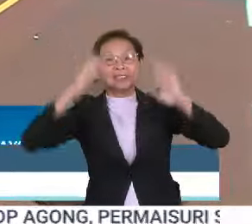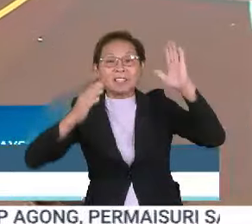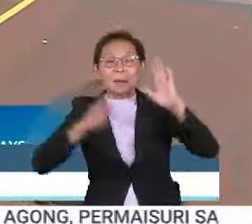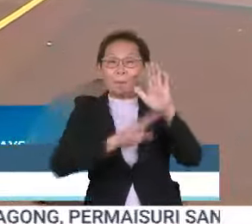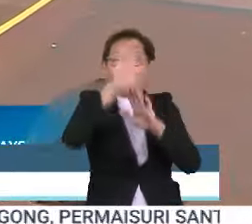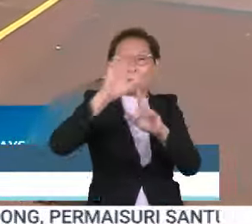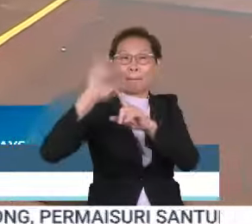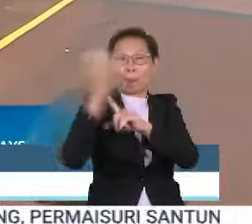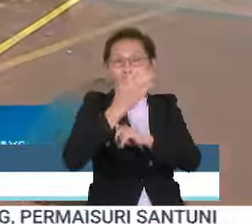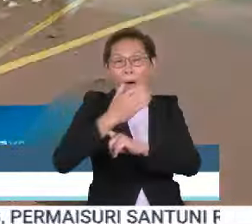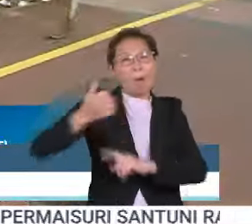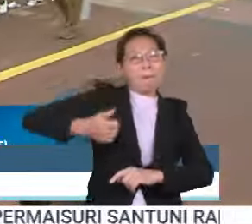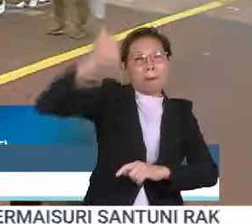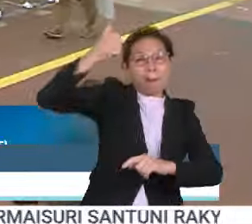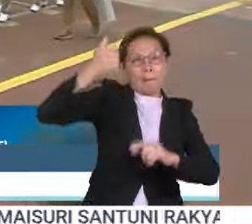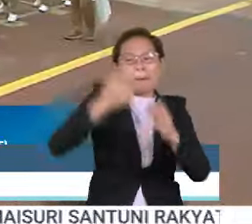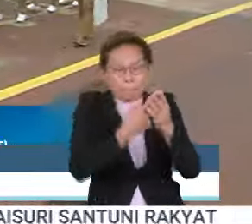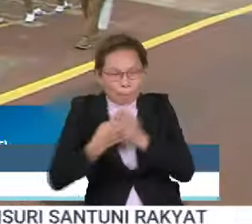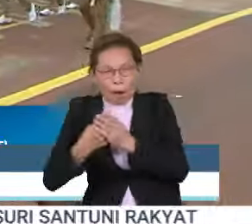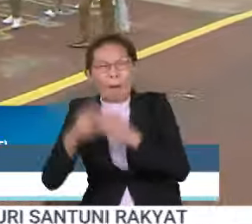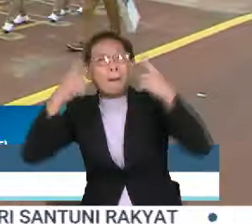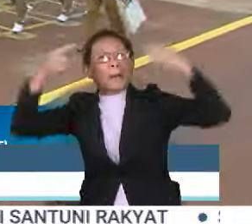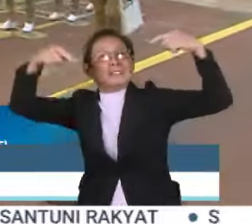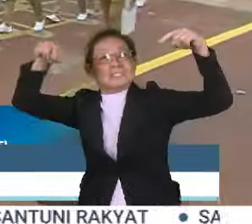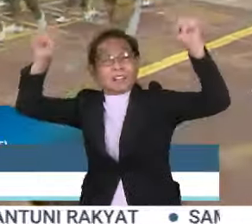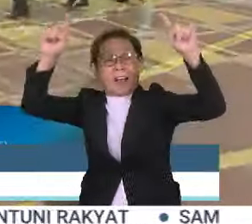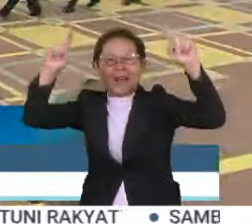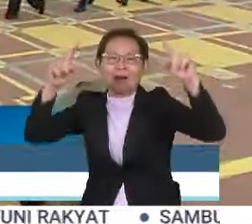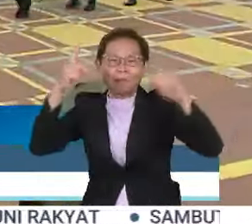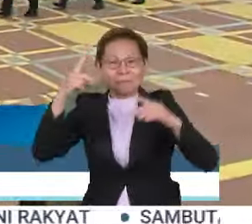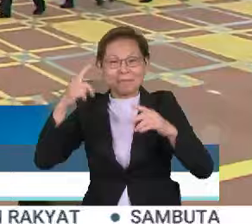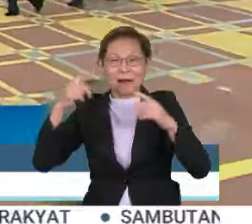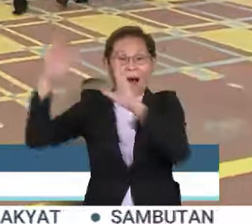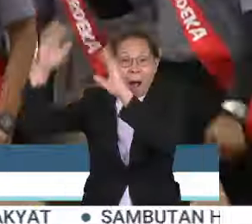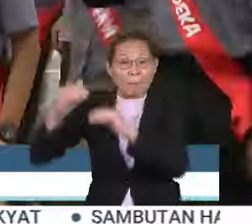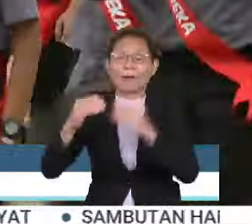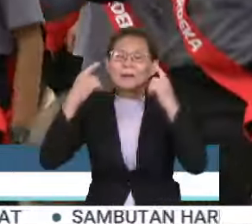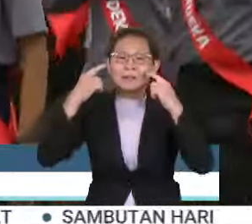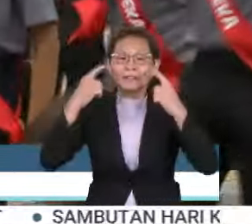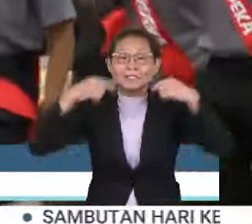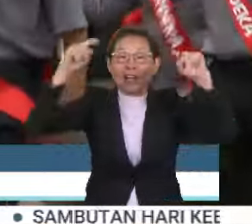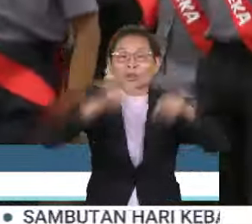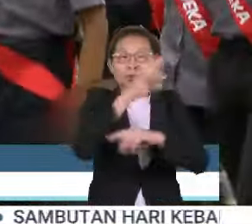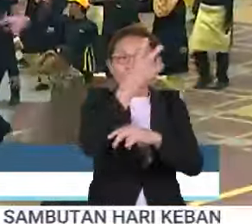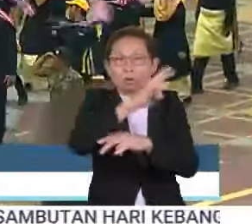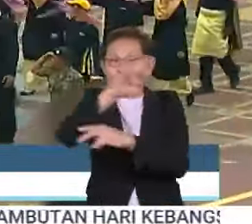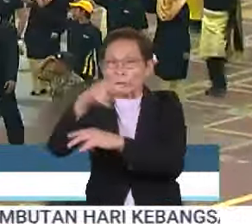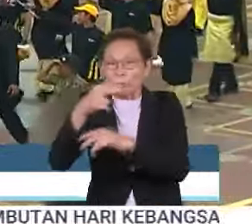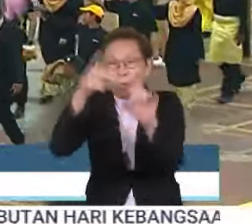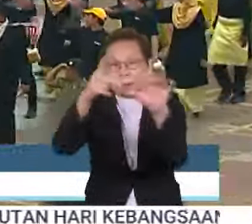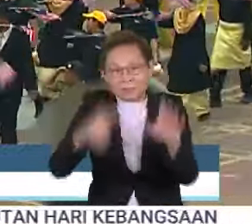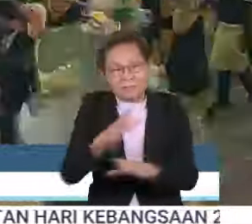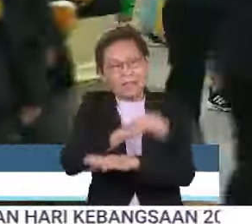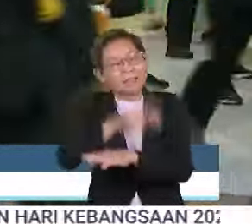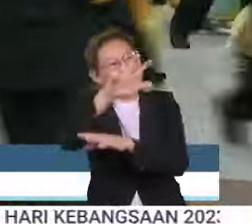Madani, Tekad Perpaduan Penuhi Harapan. Acara perarakan dan perbarisan dijayakan lebih 17,000 peserta